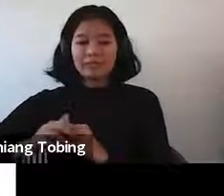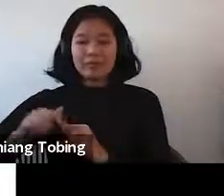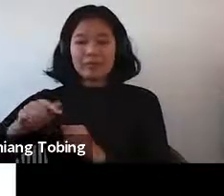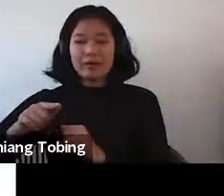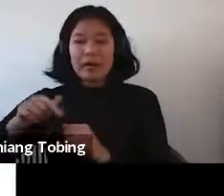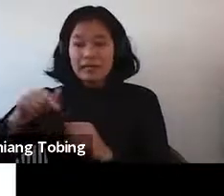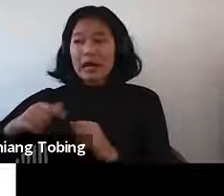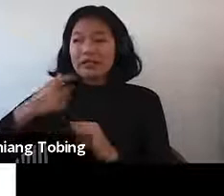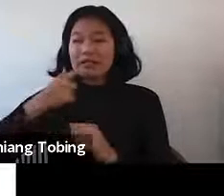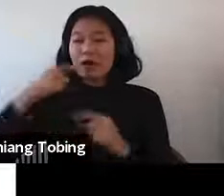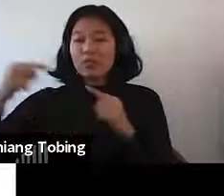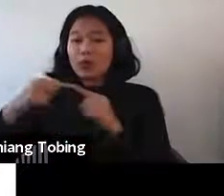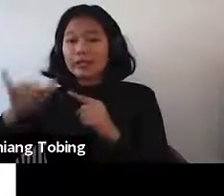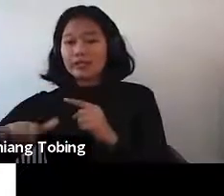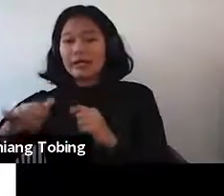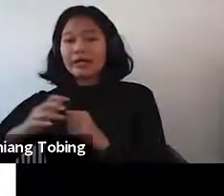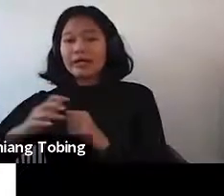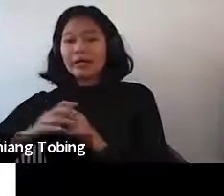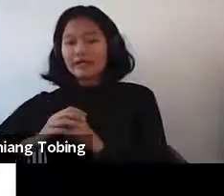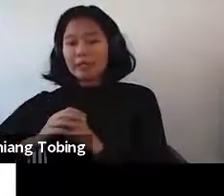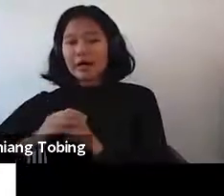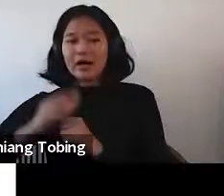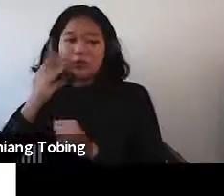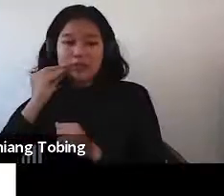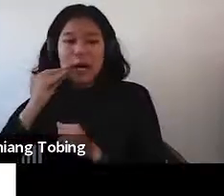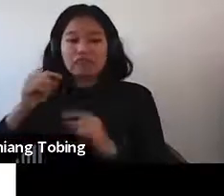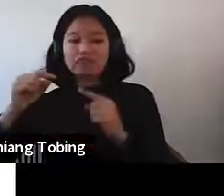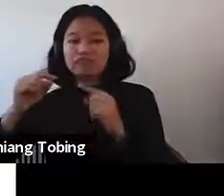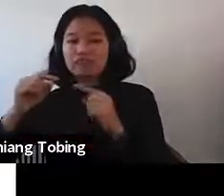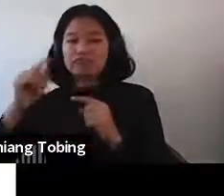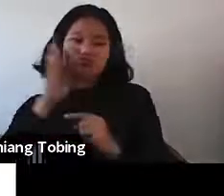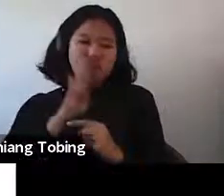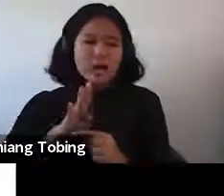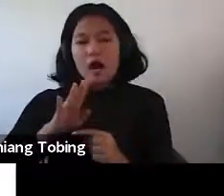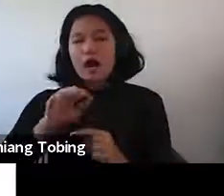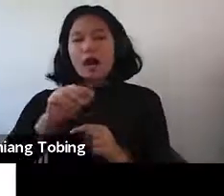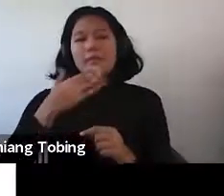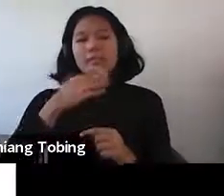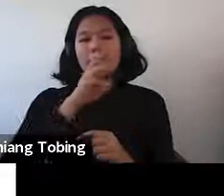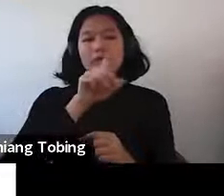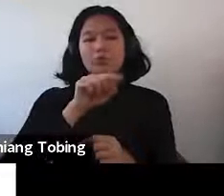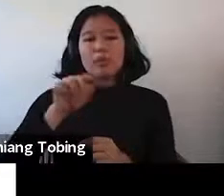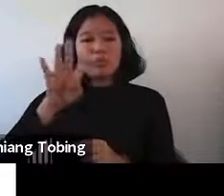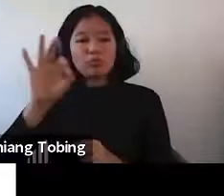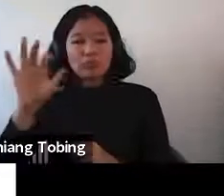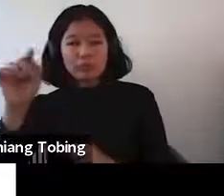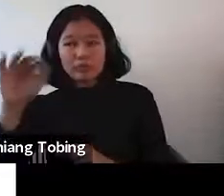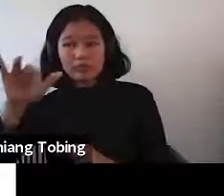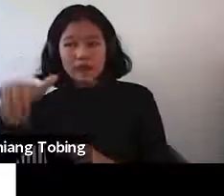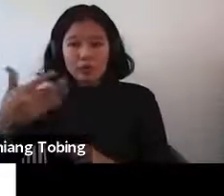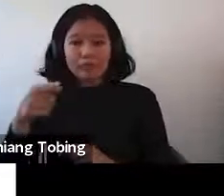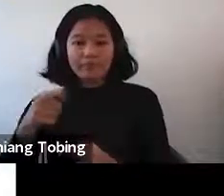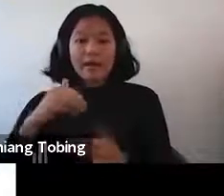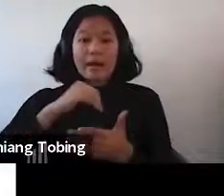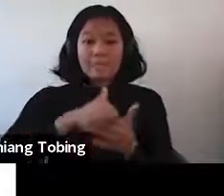ini berkaitan dengan usia ya, jadi usia yang relatif muda 31 sampai 40 tahun dan penghasilan mereka yang penghasilannya